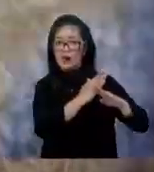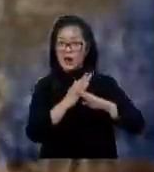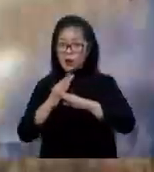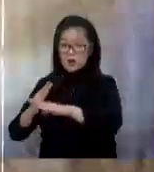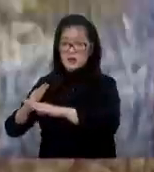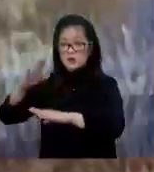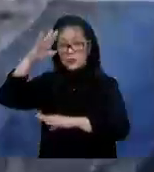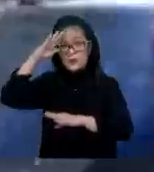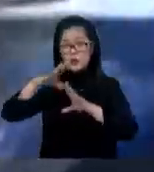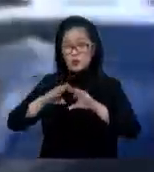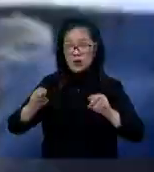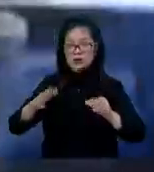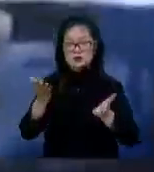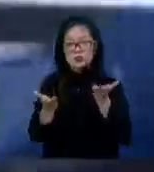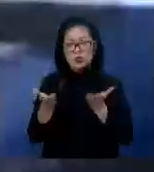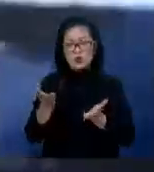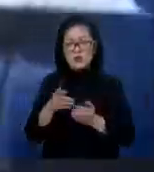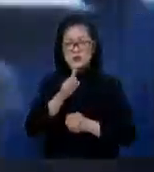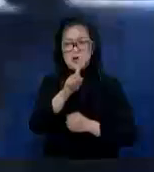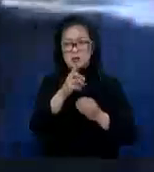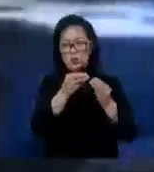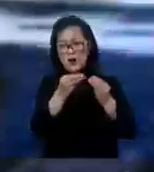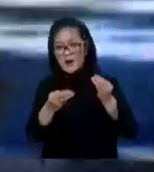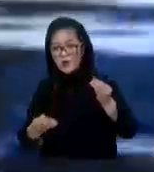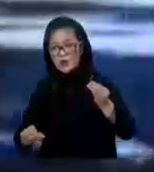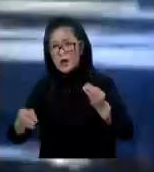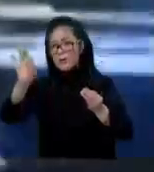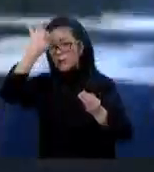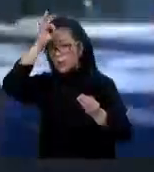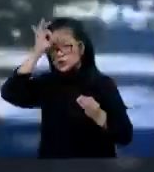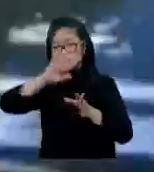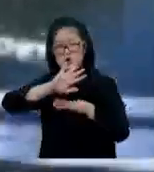juga menyeret hampir satu kompi personil Polri yang turut diperiksa.